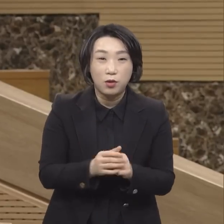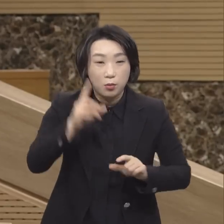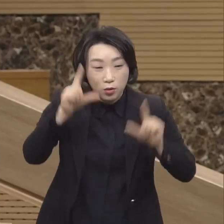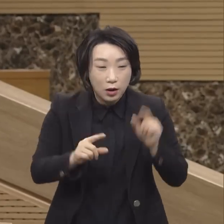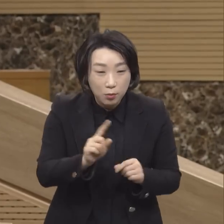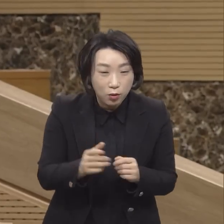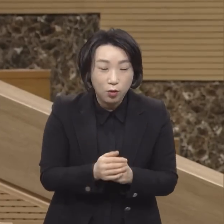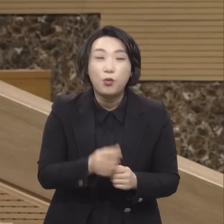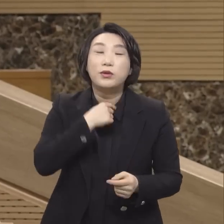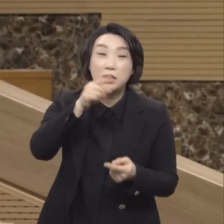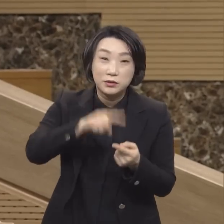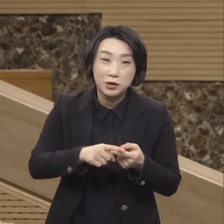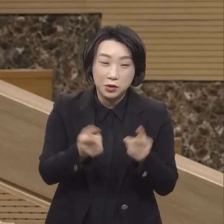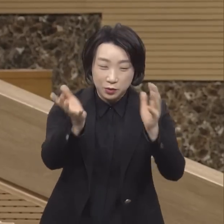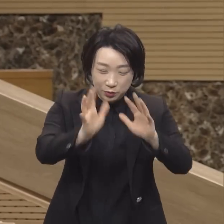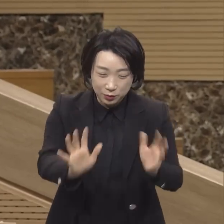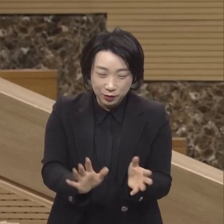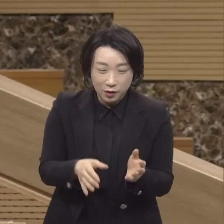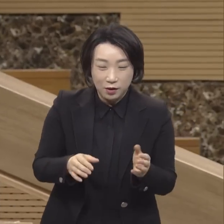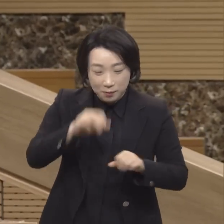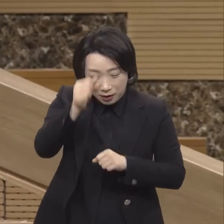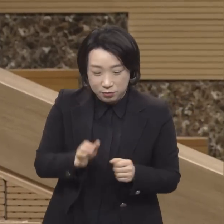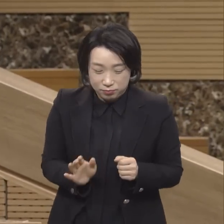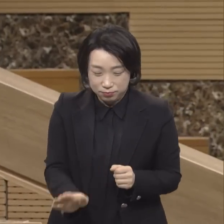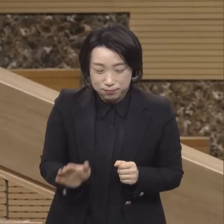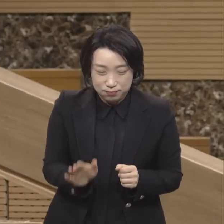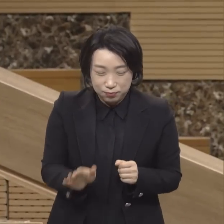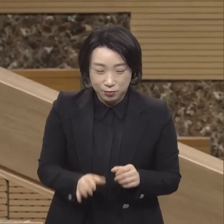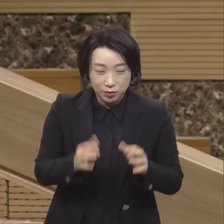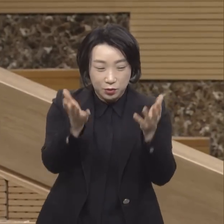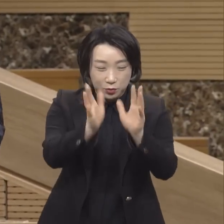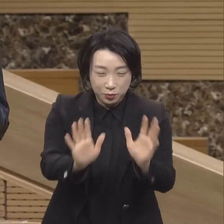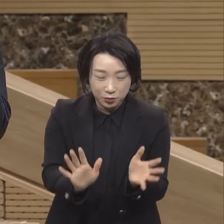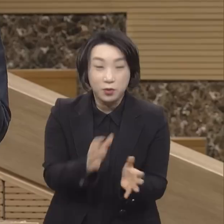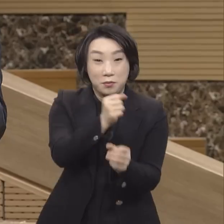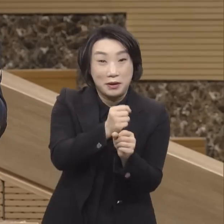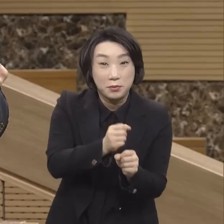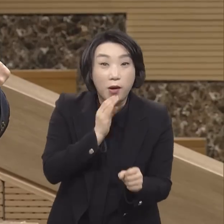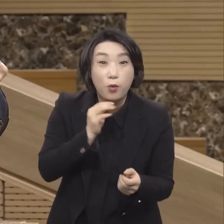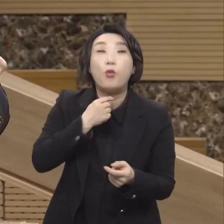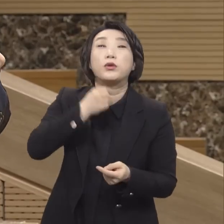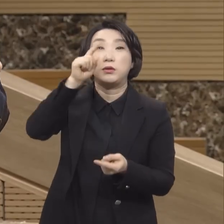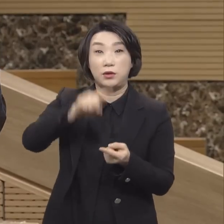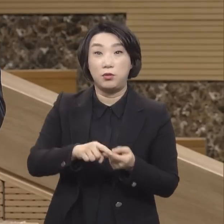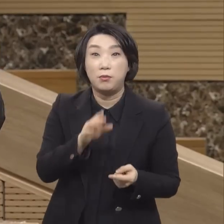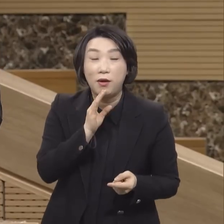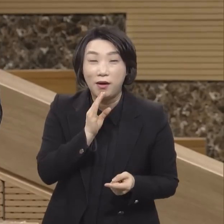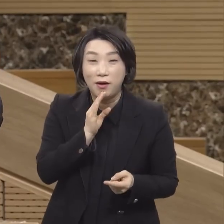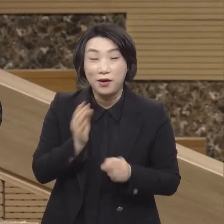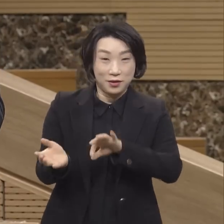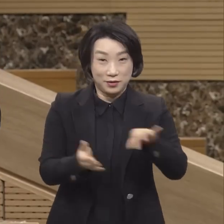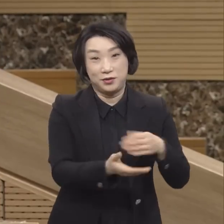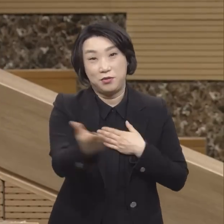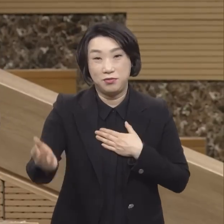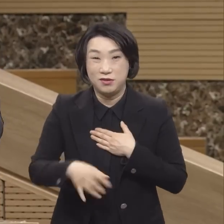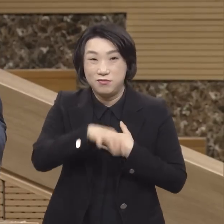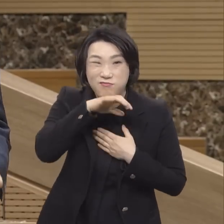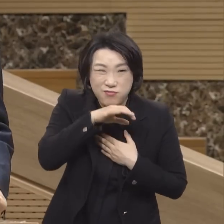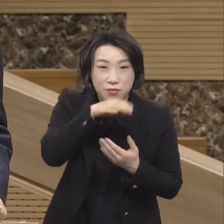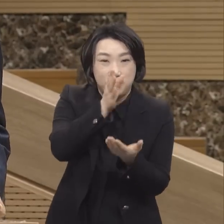만들고 싶은 대로 만드는 거예요. 쓰고 싶은 대로 쓰는 것입니다. 이와 똑같이 원망 불평